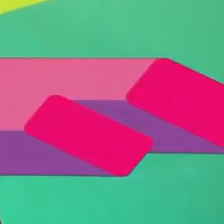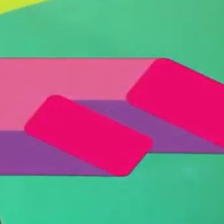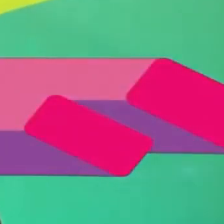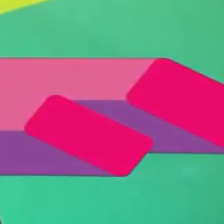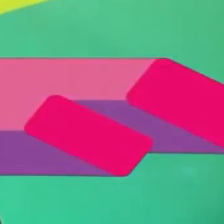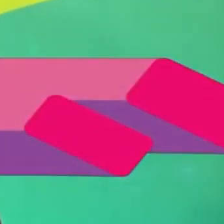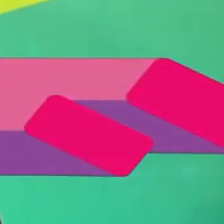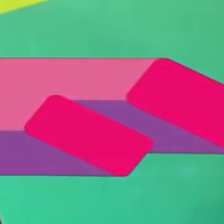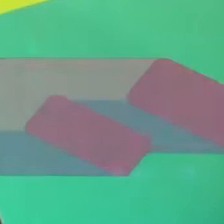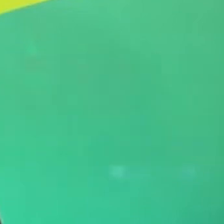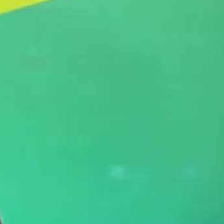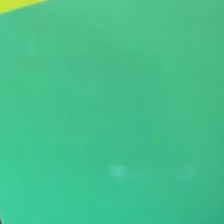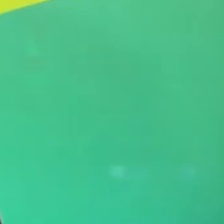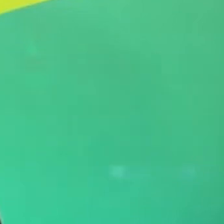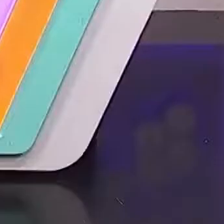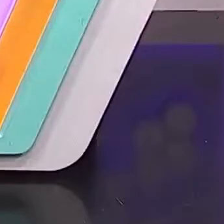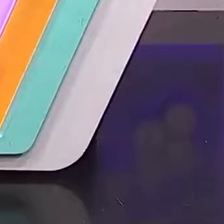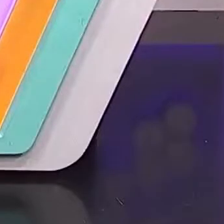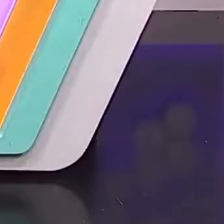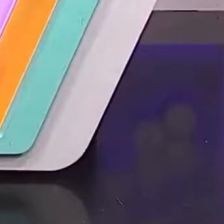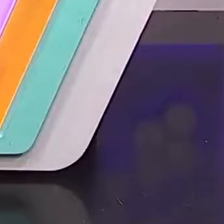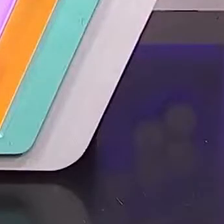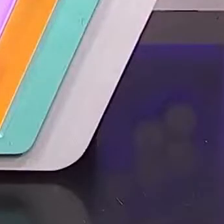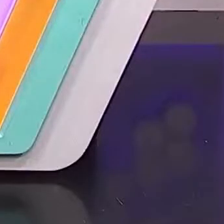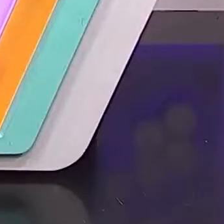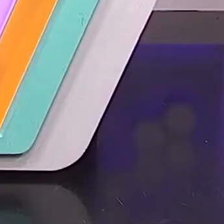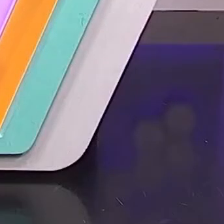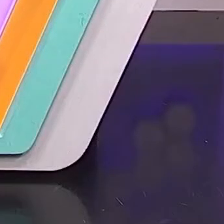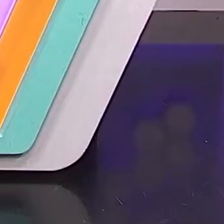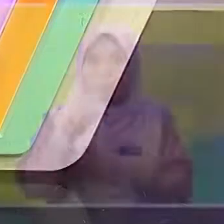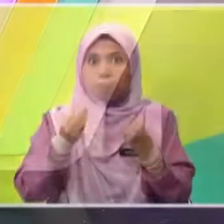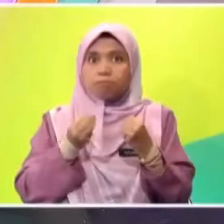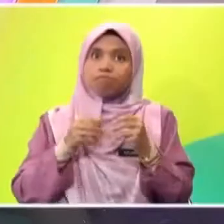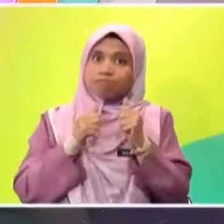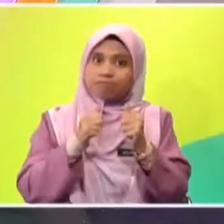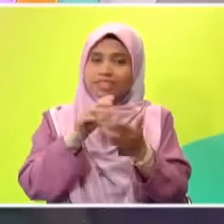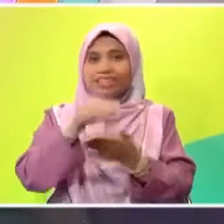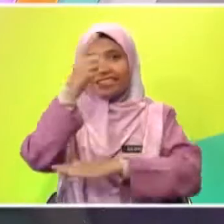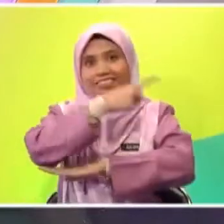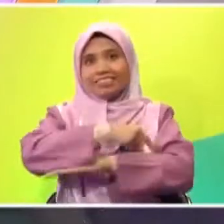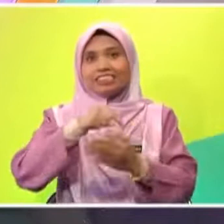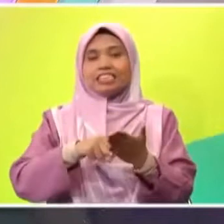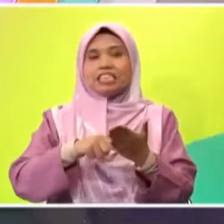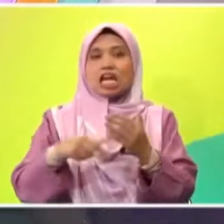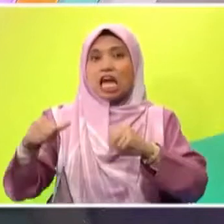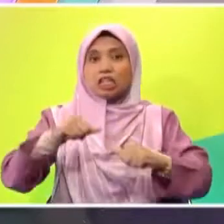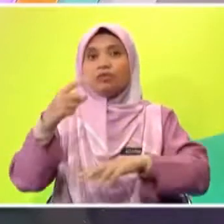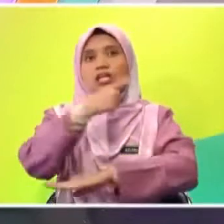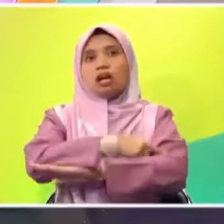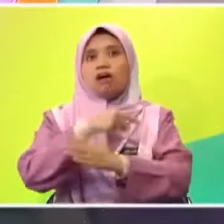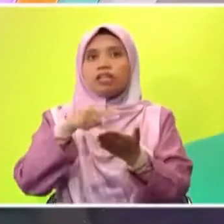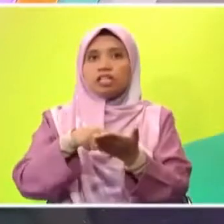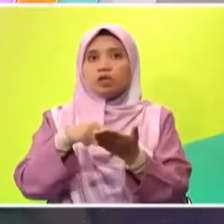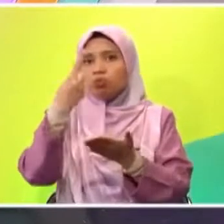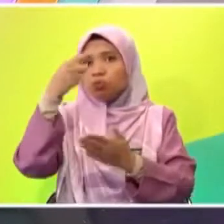Kuala Lumpur Oke nampaknya murid-murid asal base guna uh tentang activity kita untuk